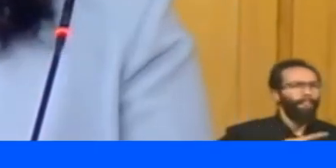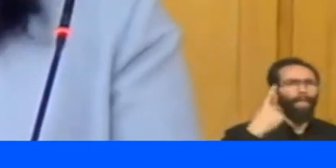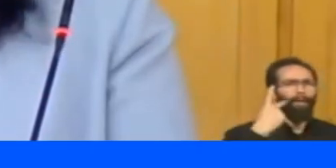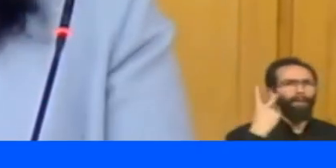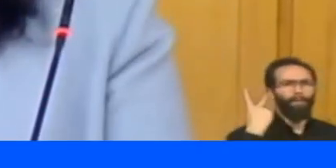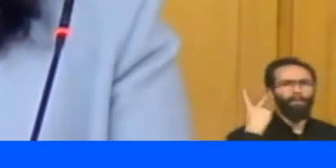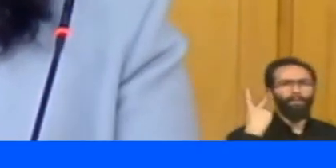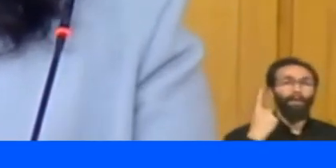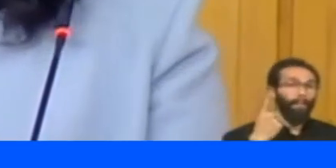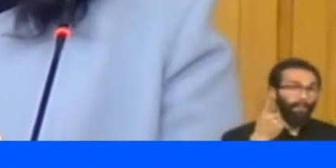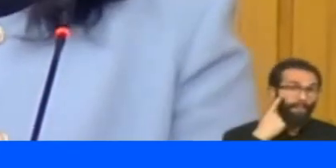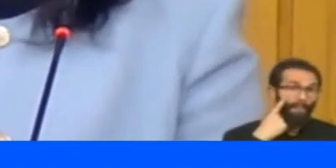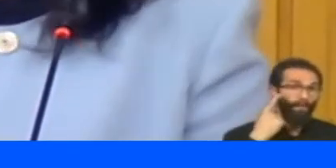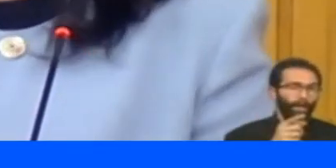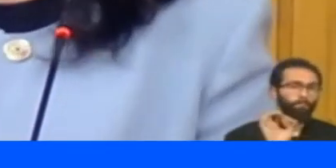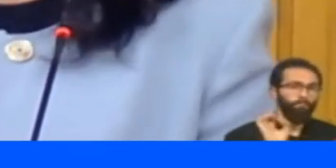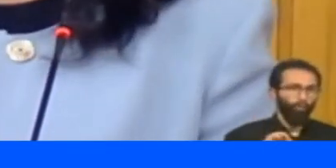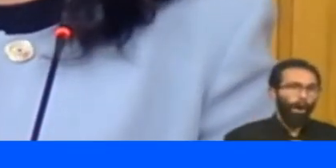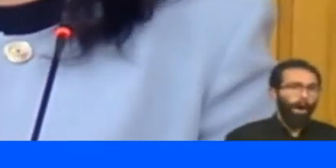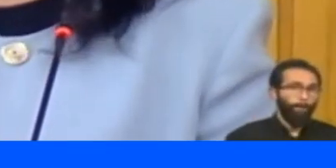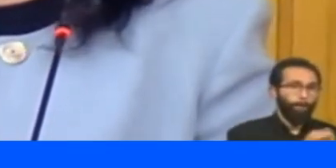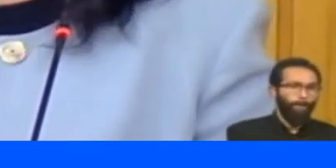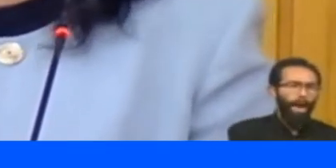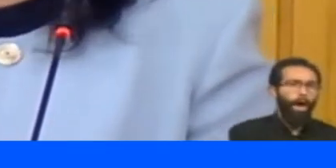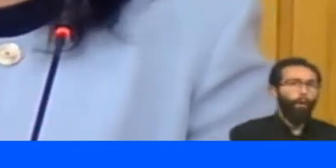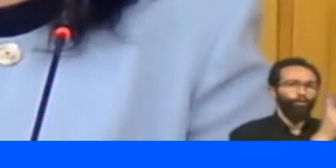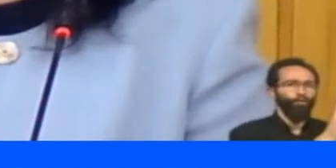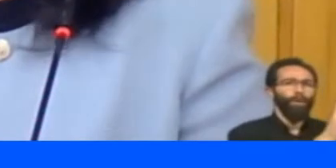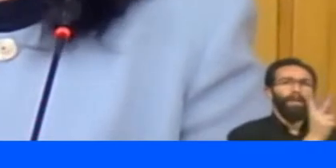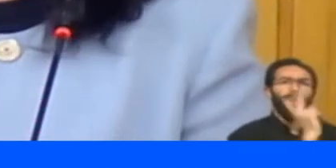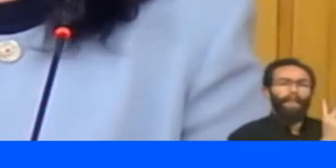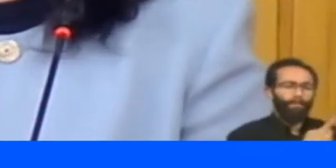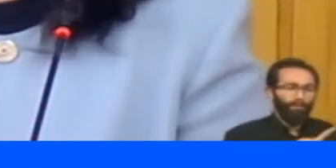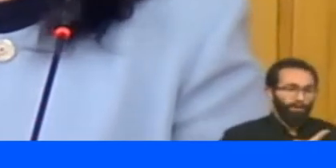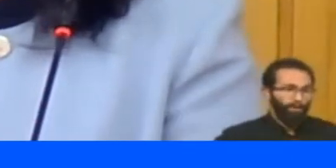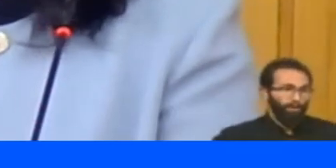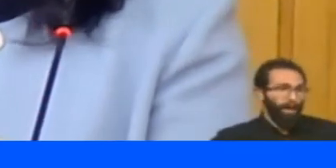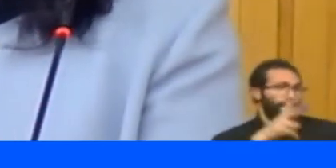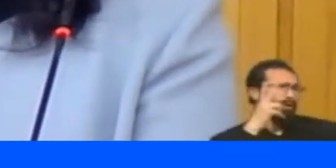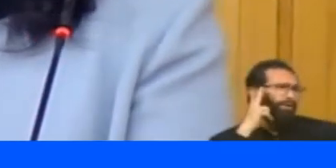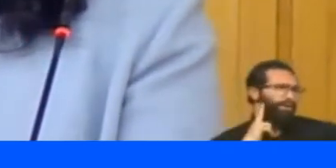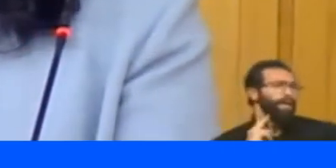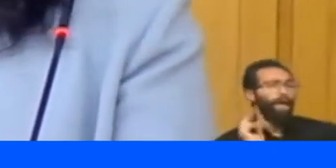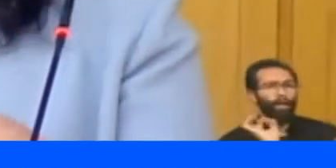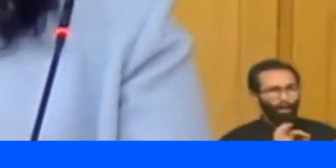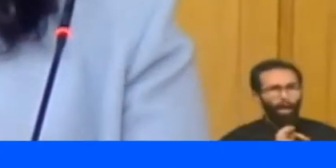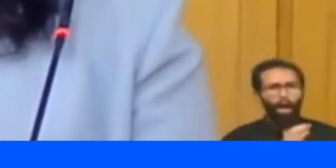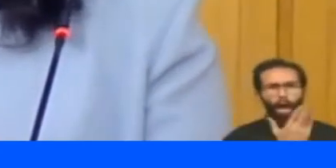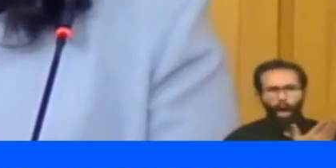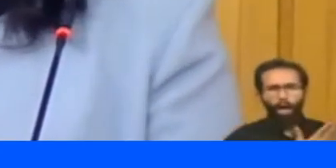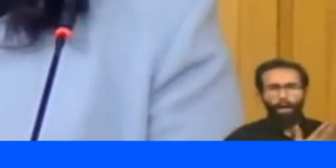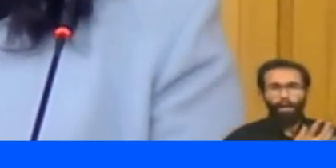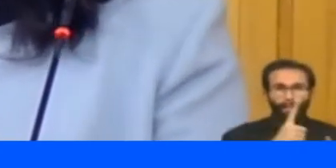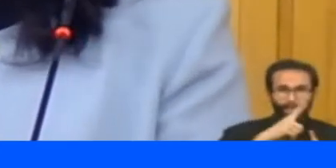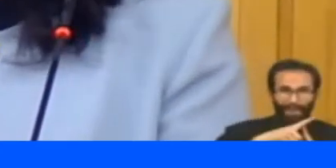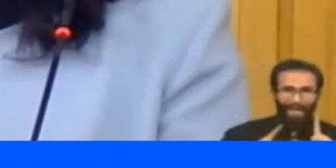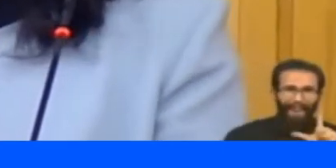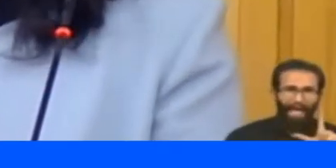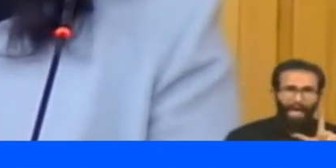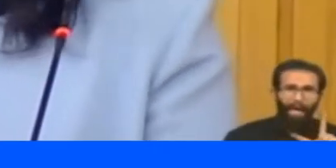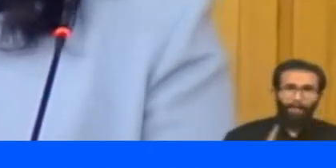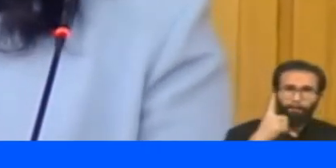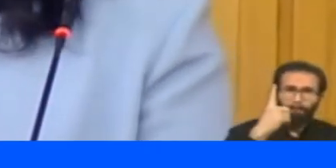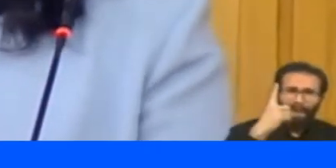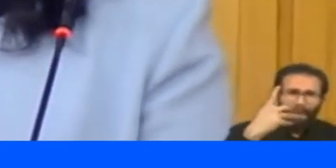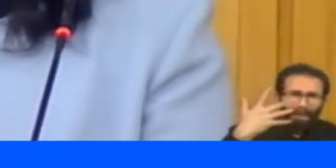yaptıkları yollar çöken yandaş müteahhitleriniz için vardır, bunu da biliyoruz. TL'yi bir gecede dibe